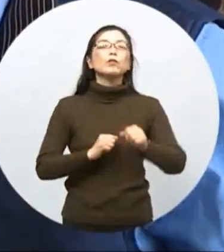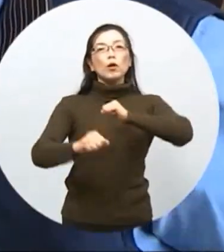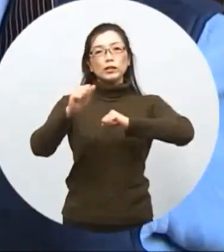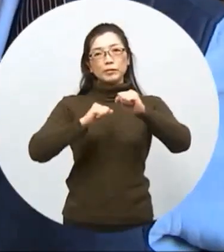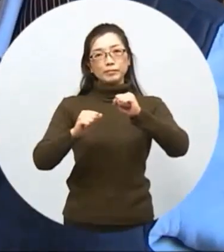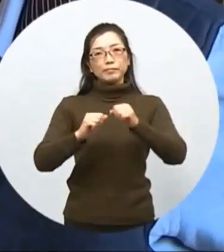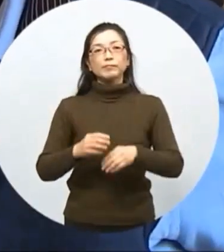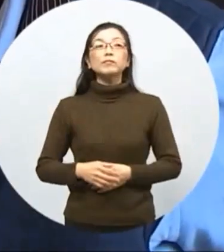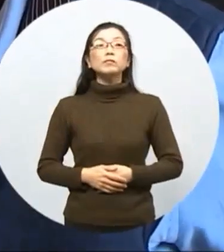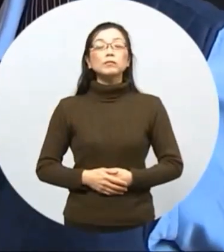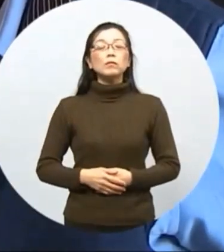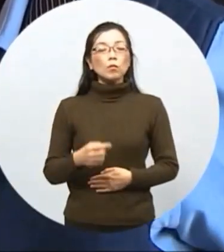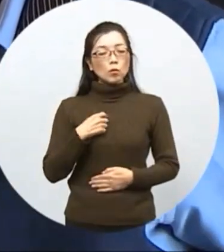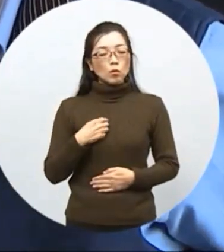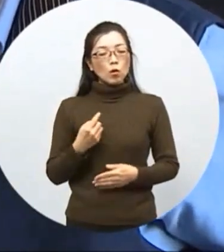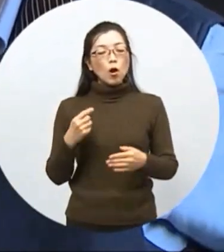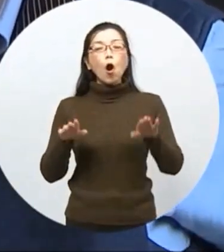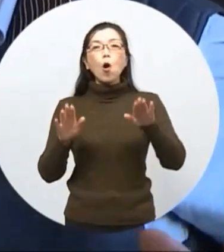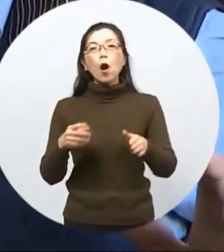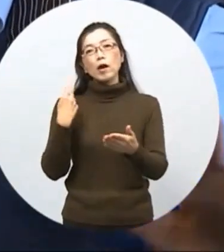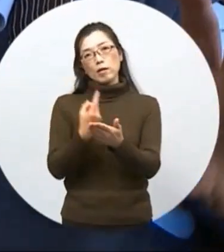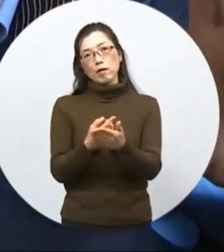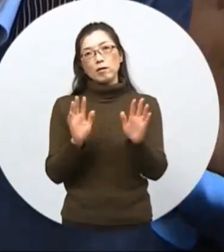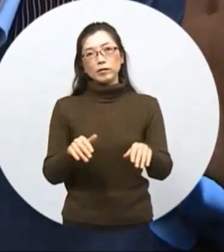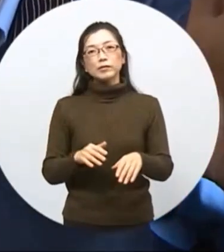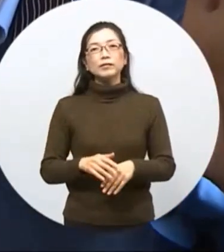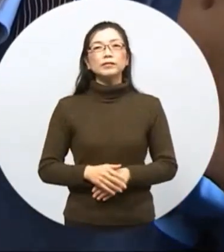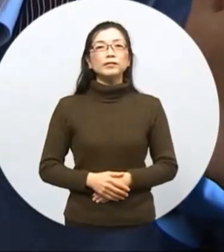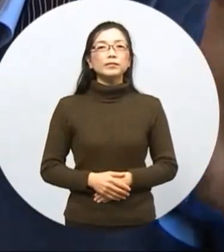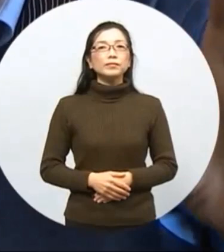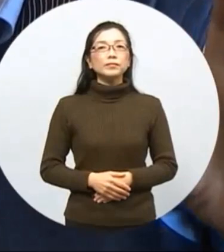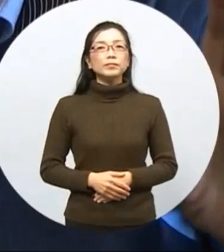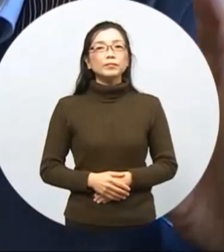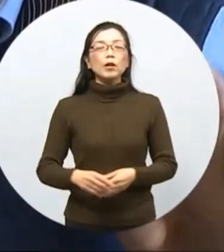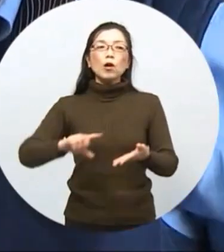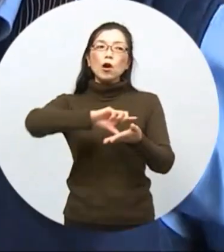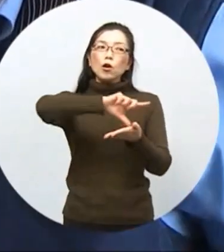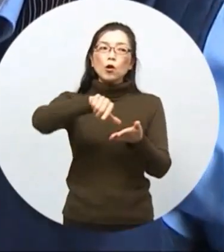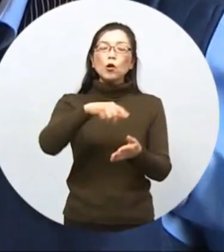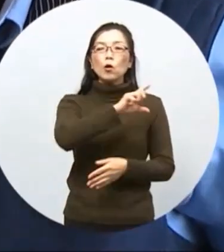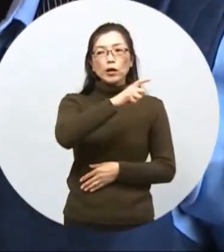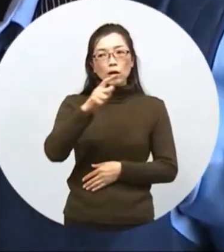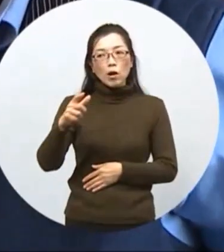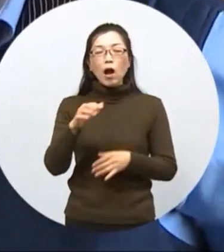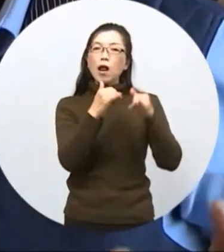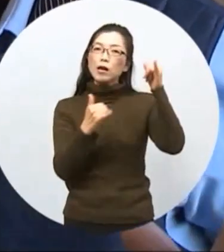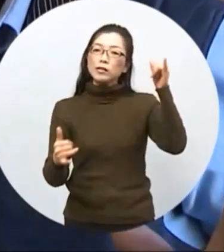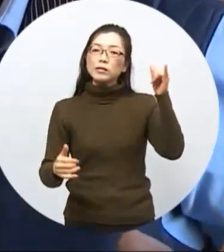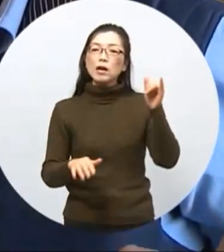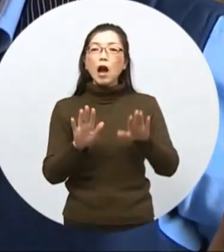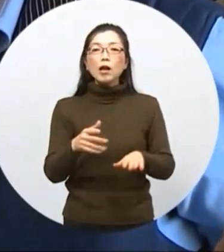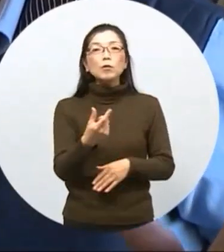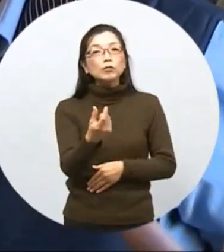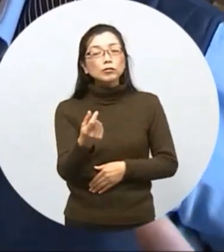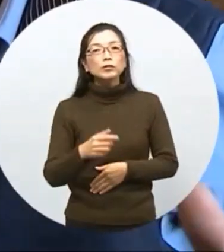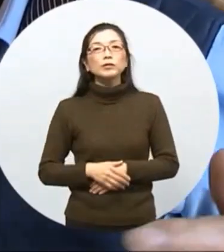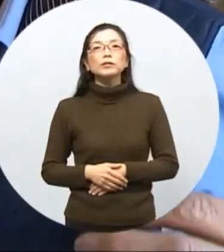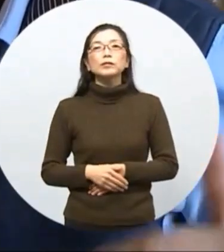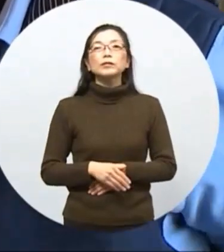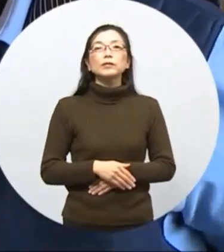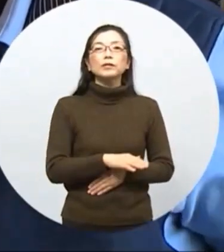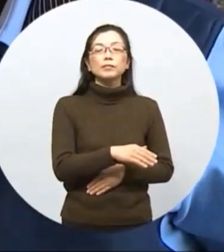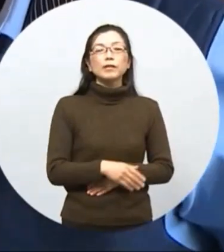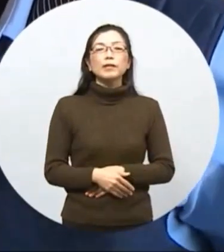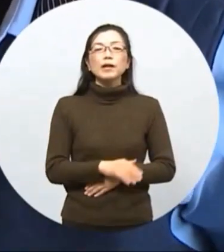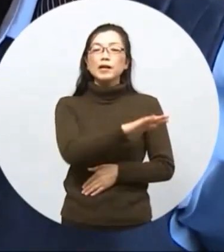私今回参加させていただいたのはたまたま なんていうんですか、郷土のいろんな歴史がありますよね。そういうところをこうみんなでもって